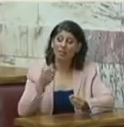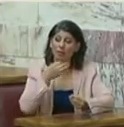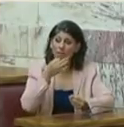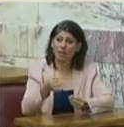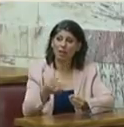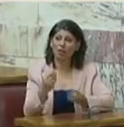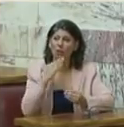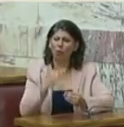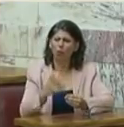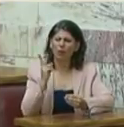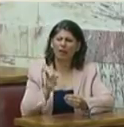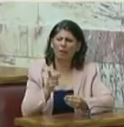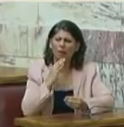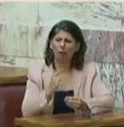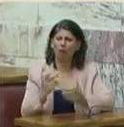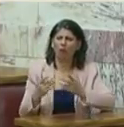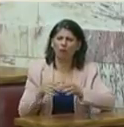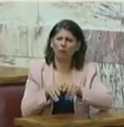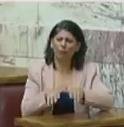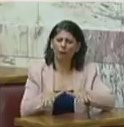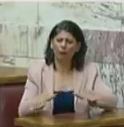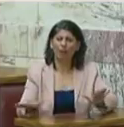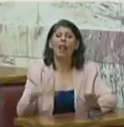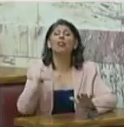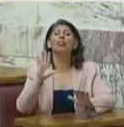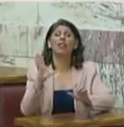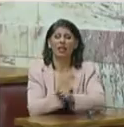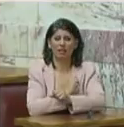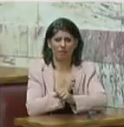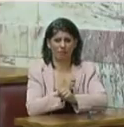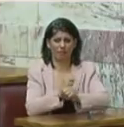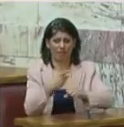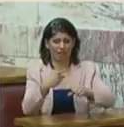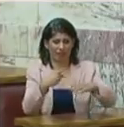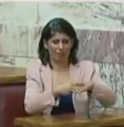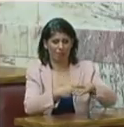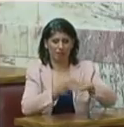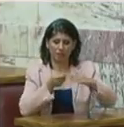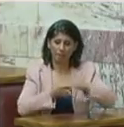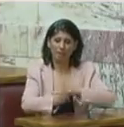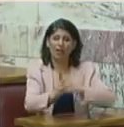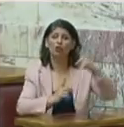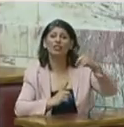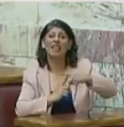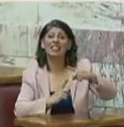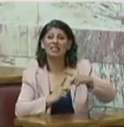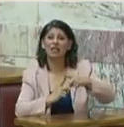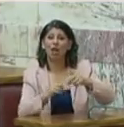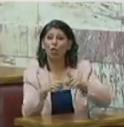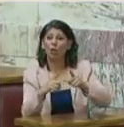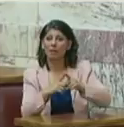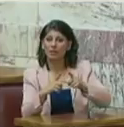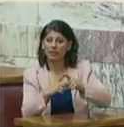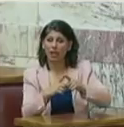ότι δεν θα καταφέρει τελικά να περάσει με επιτυχία τα stress test. Ή μήπως